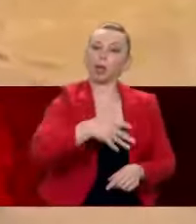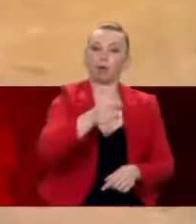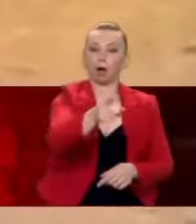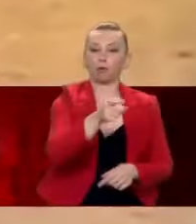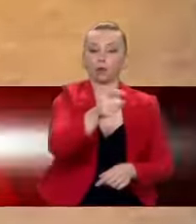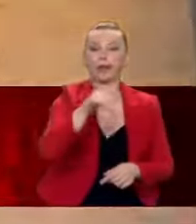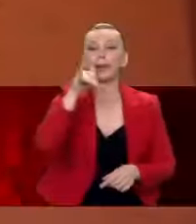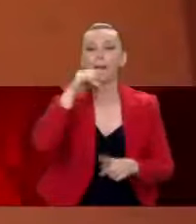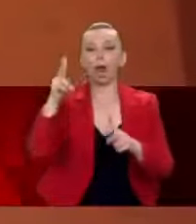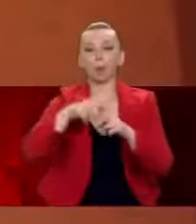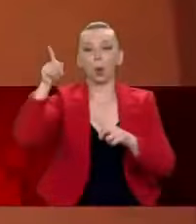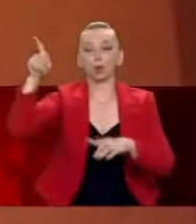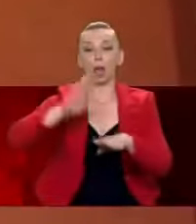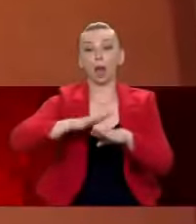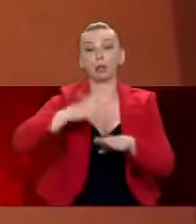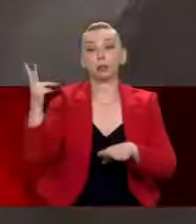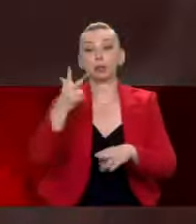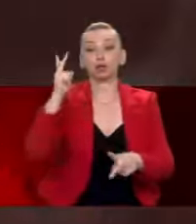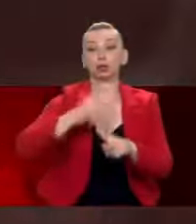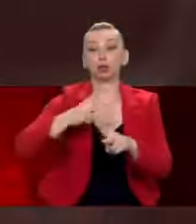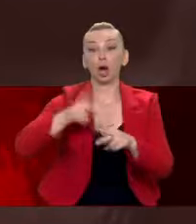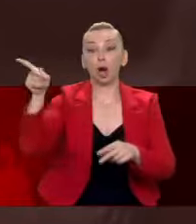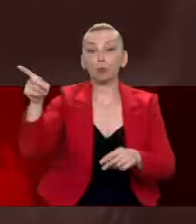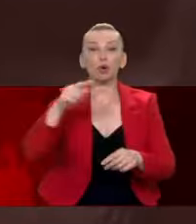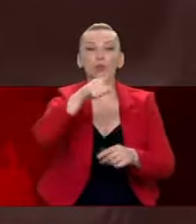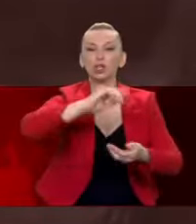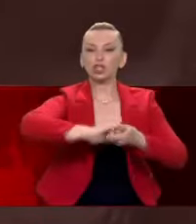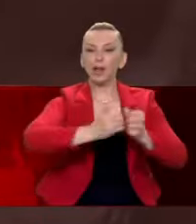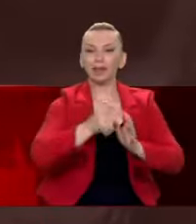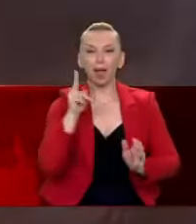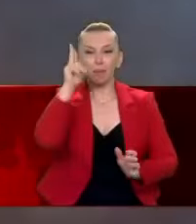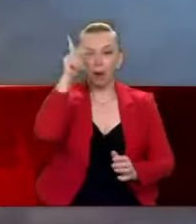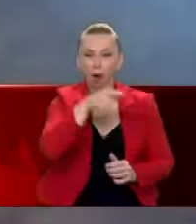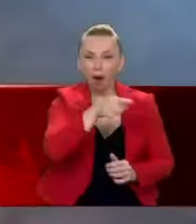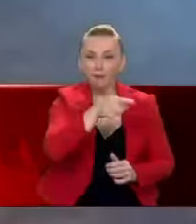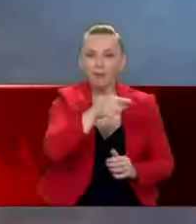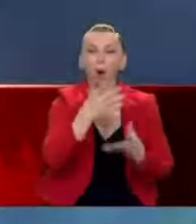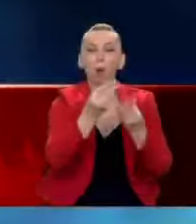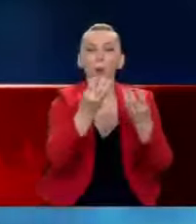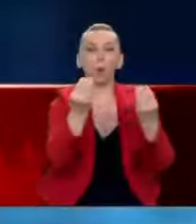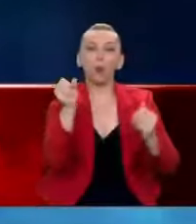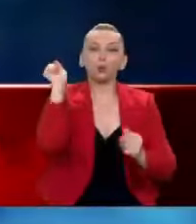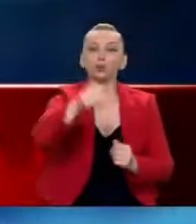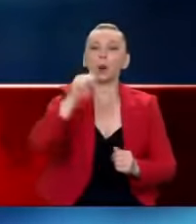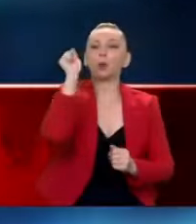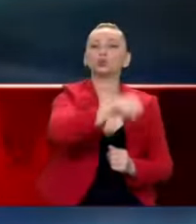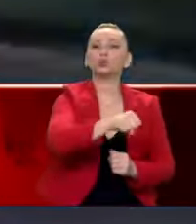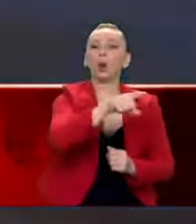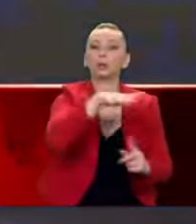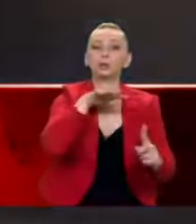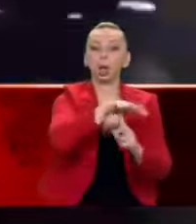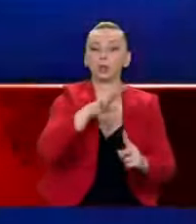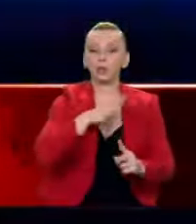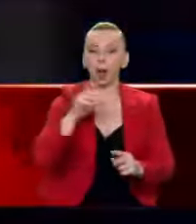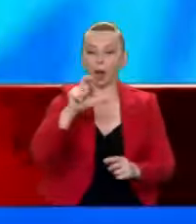İtalyan polisi artık elini çabuk tutmalıydı. Çünkü Boyun çetesi başka isimlere de ses getirecek saldırı hazırlığındaydı. Aylar süren